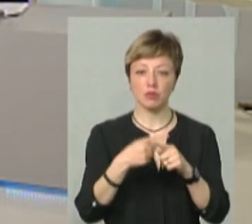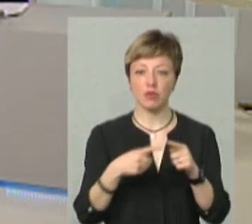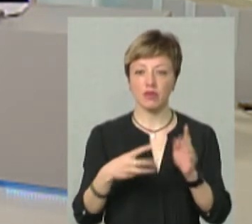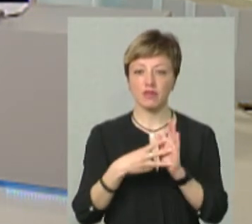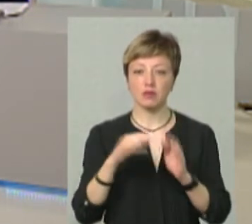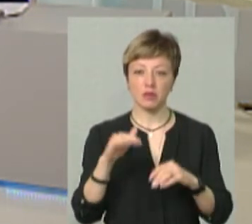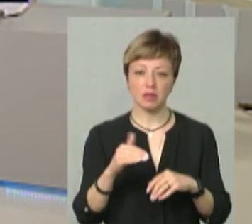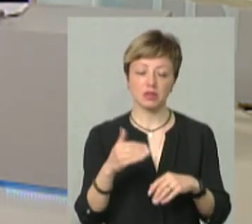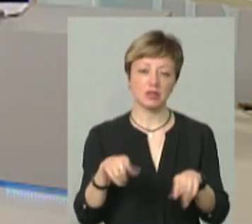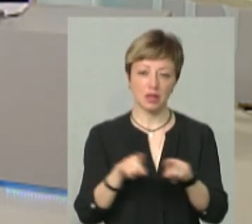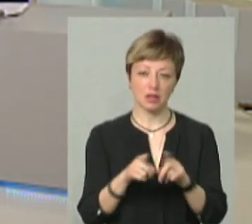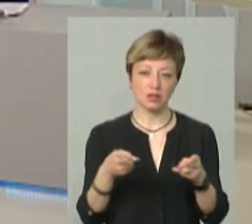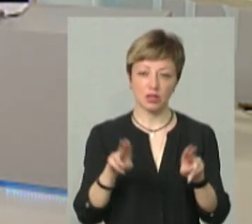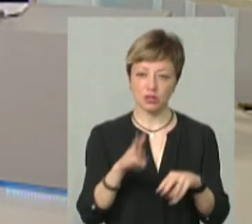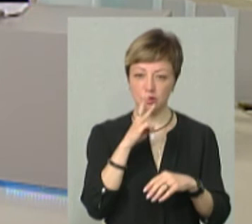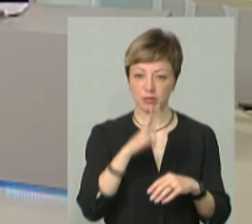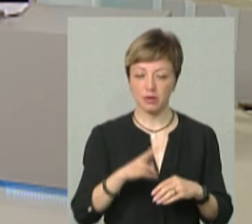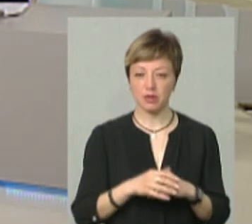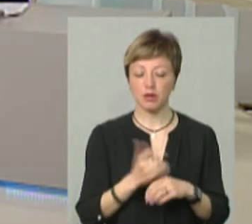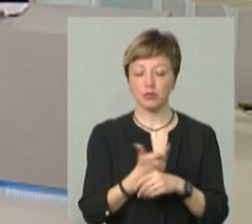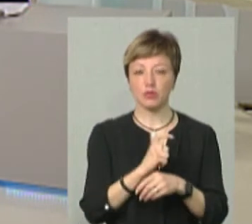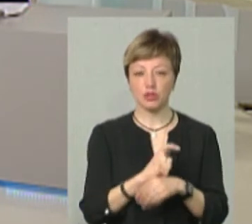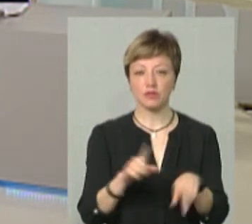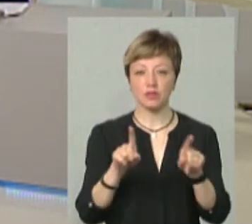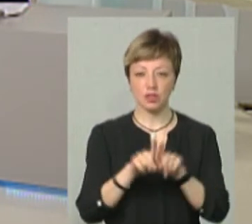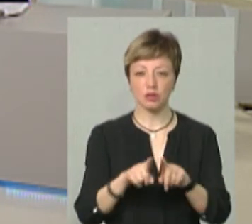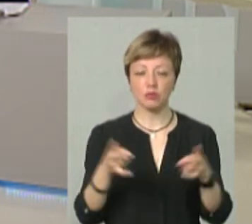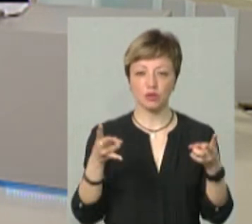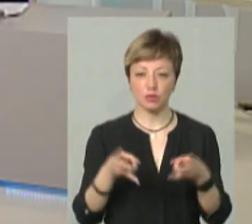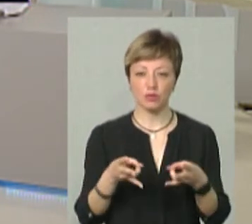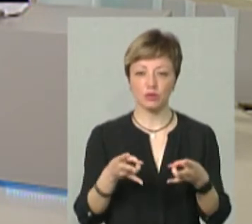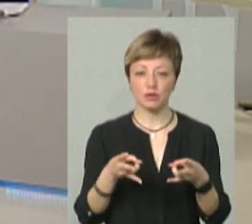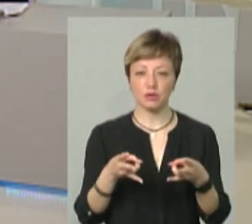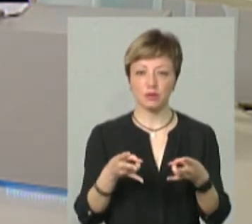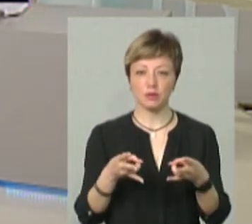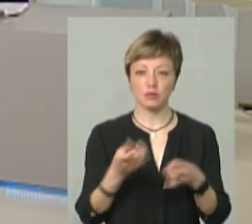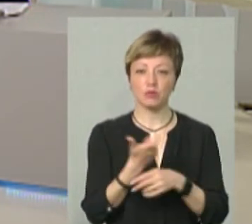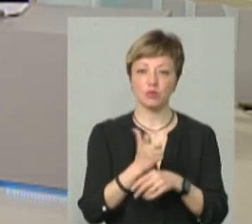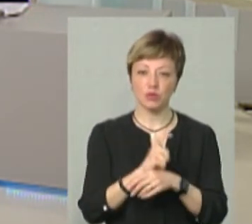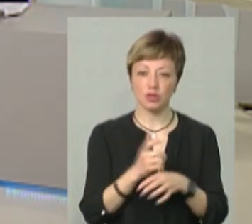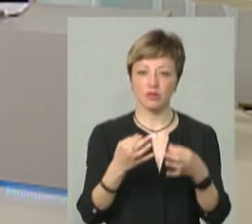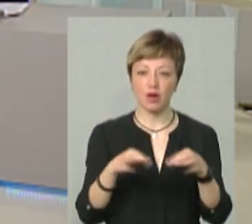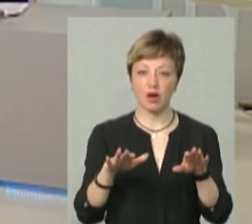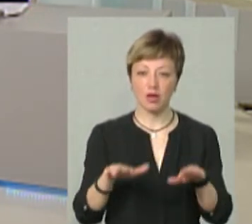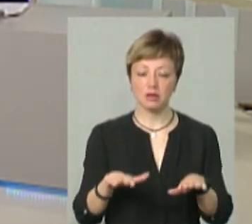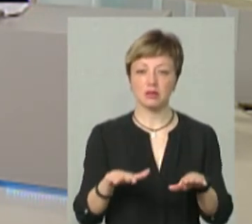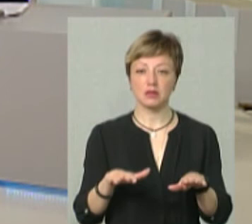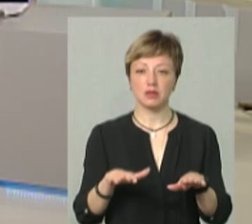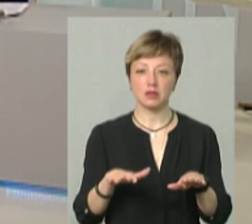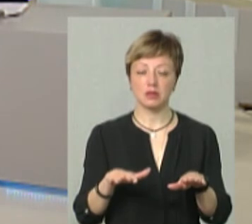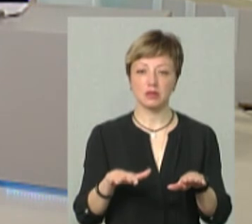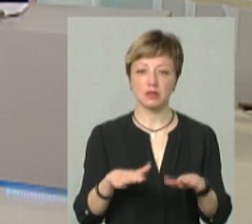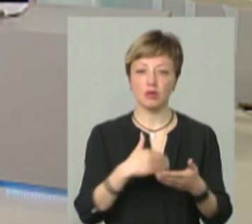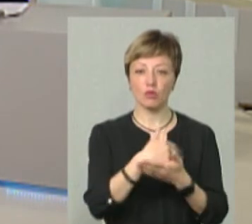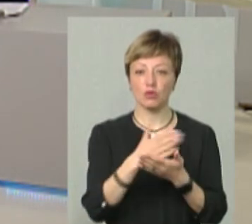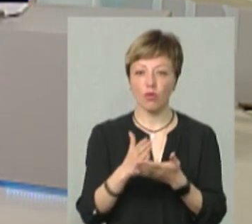тисяч гривень, так вона, по суті, і залишилась. В більшості все ж таки потребують більше вакансій, сьогодні потребують,